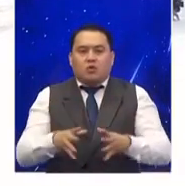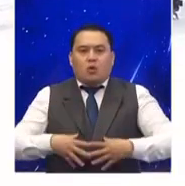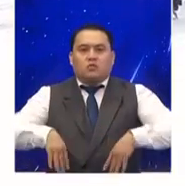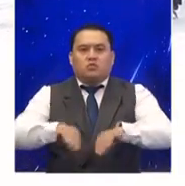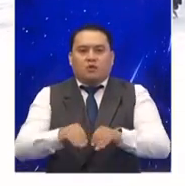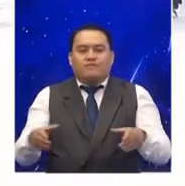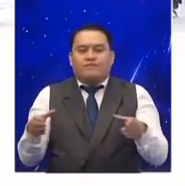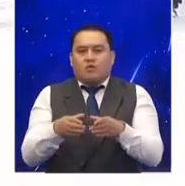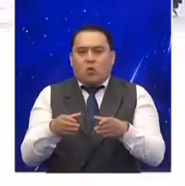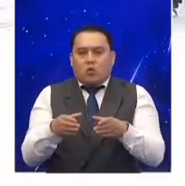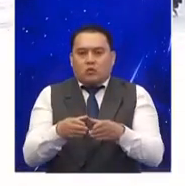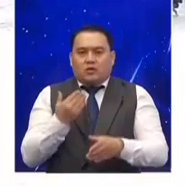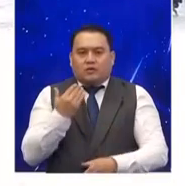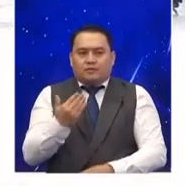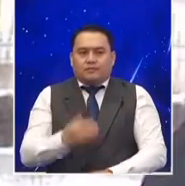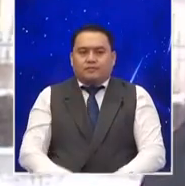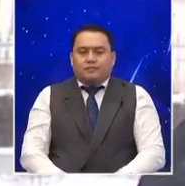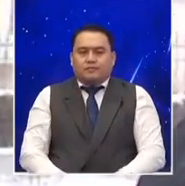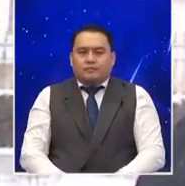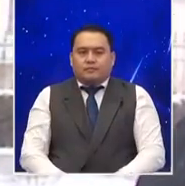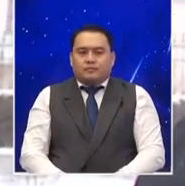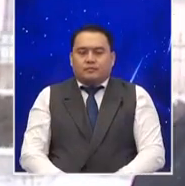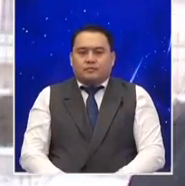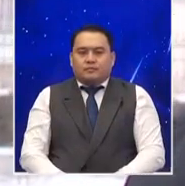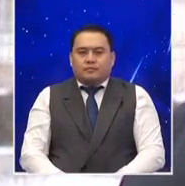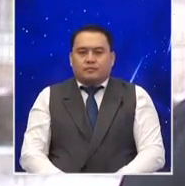общественного фонда Жетсулык Желтосандыктар.